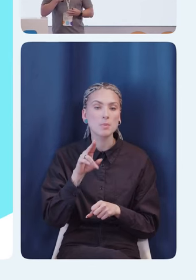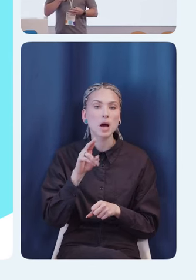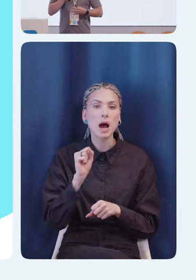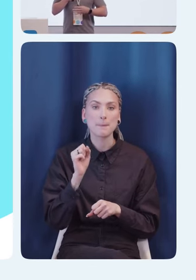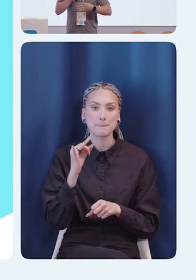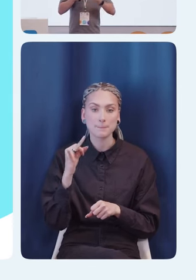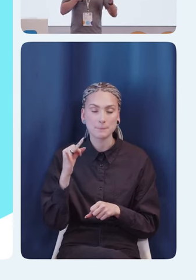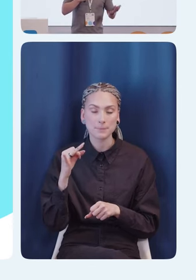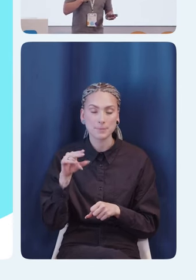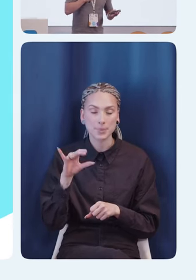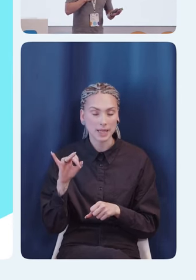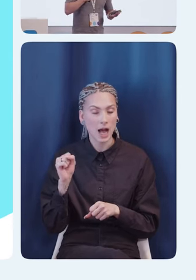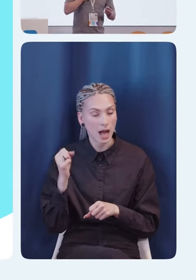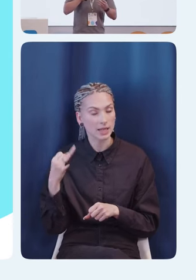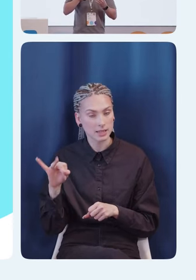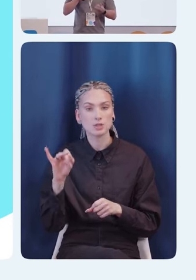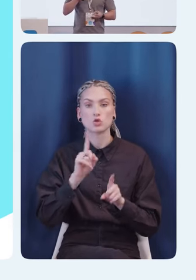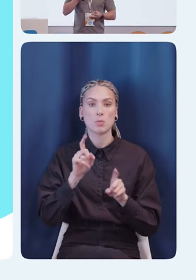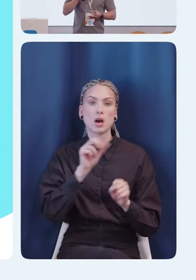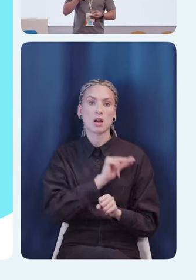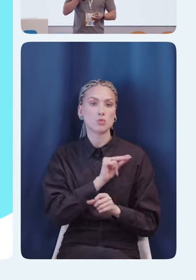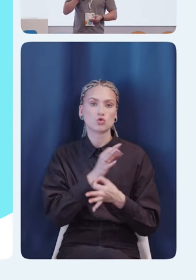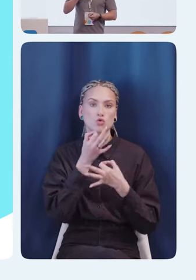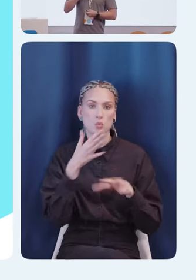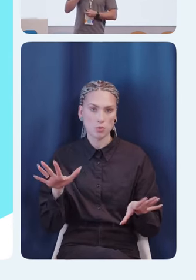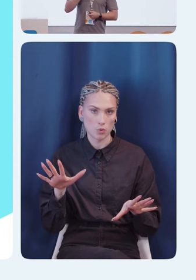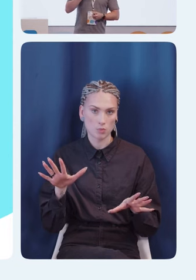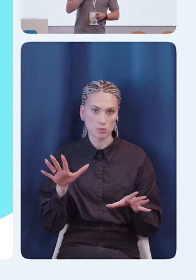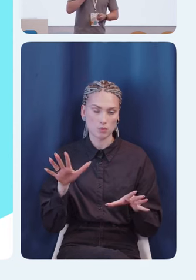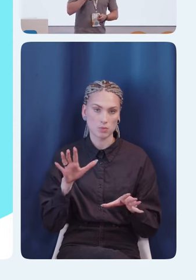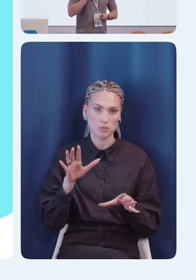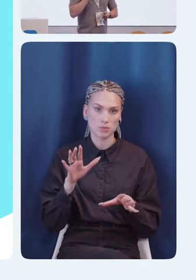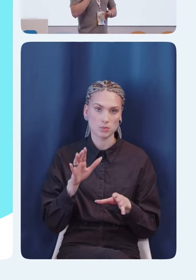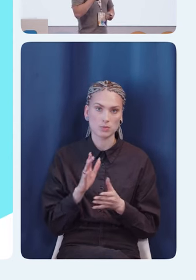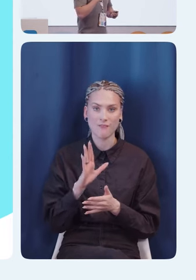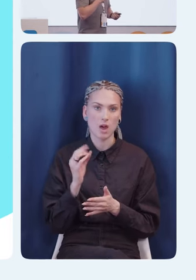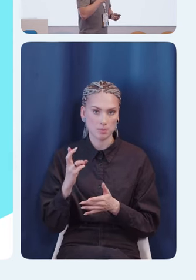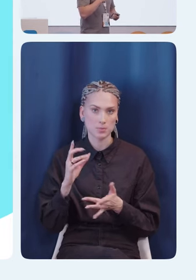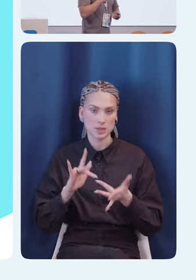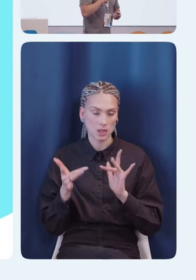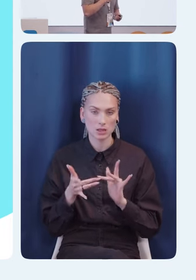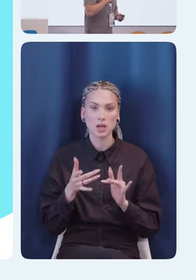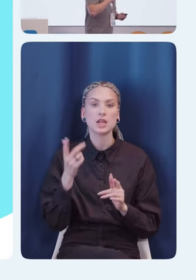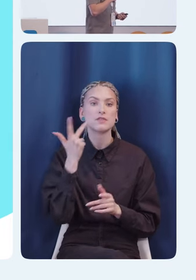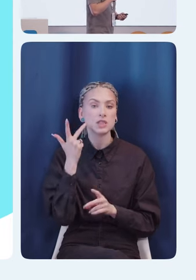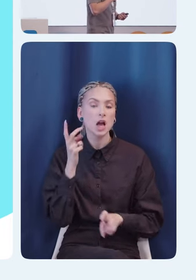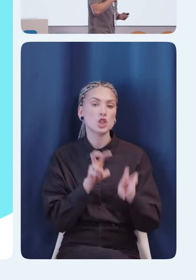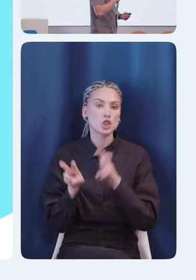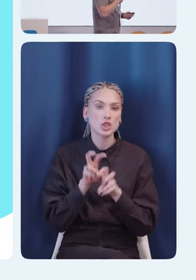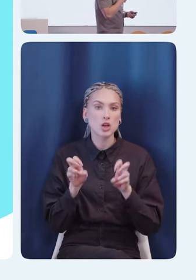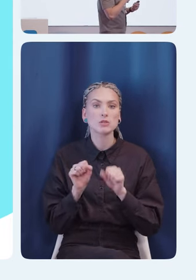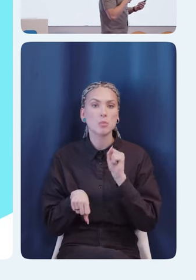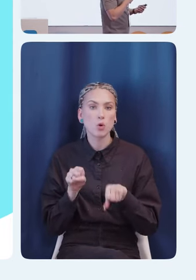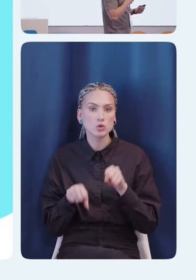чтобы работать с любым фреймворком абсолютно. Вот. И всегда ищите способы для того,